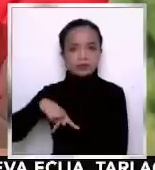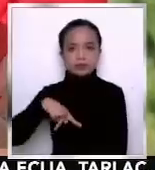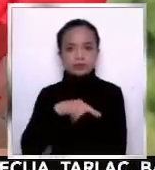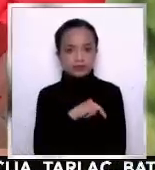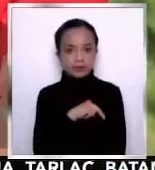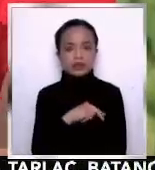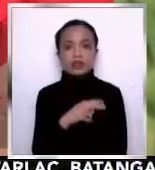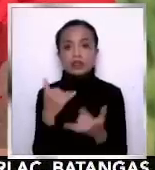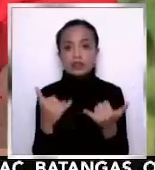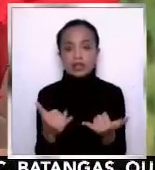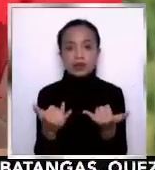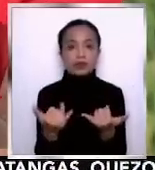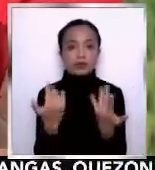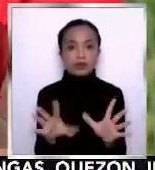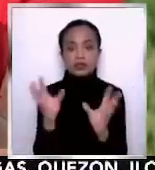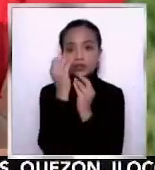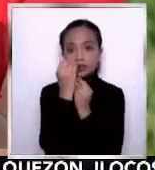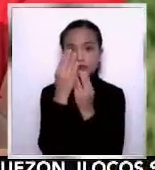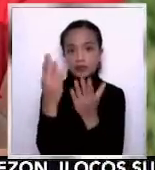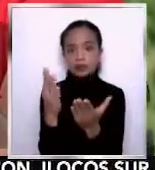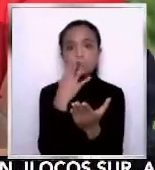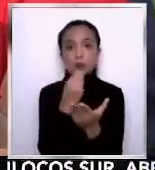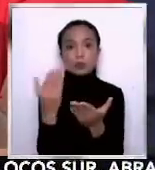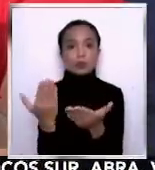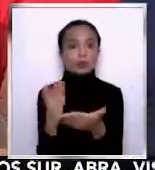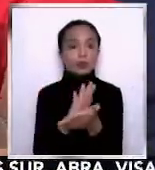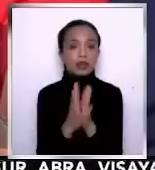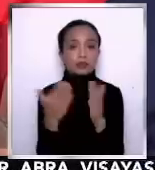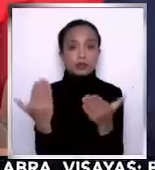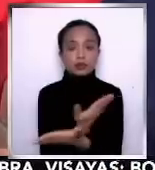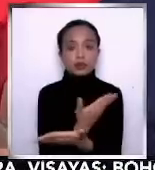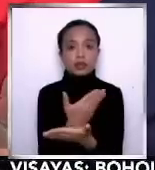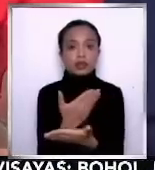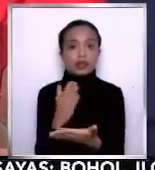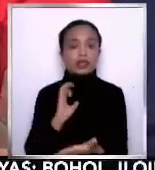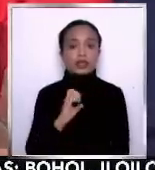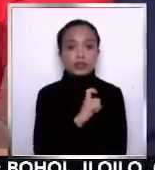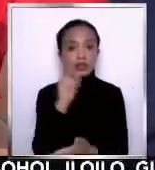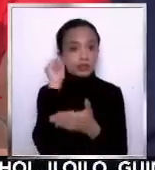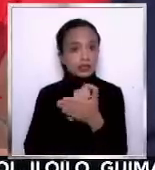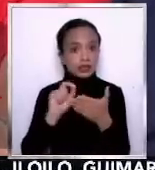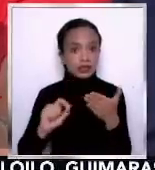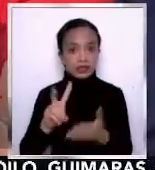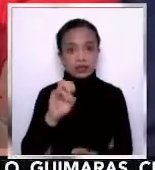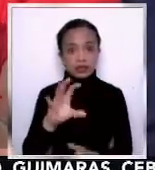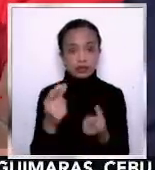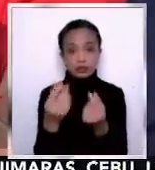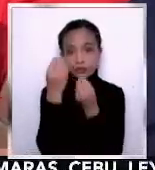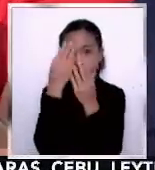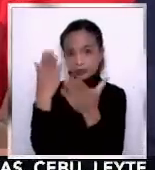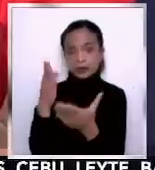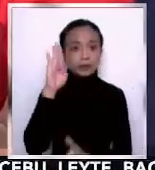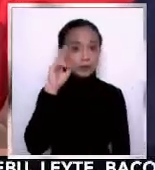alam na raw niya ito kay incoming Executive Secretary Vic Rodriguez para sabihin kay President-elect Bongbong Marcos na hindi